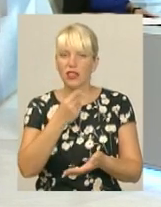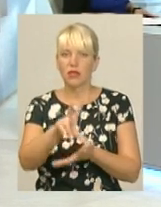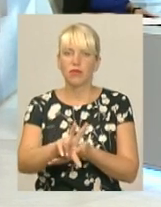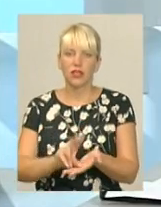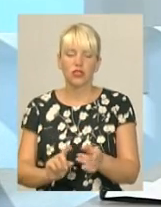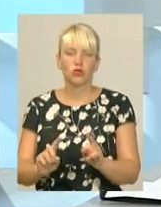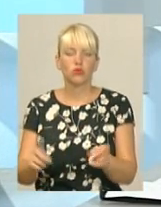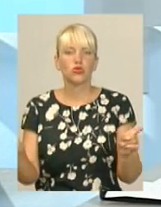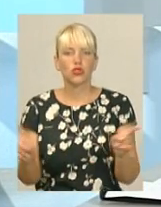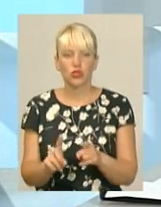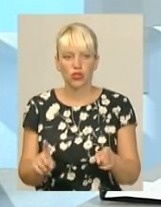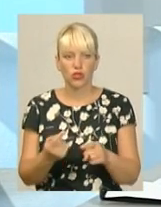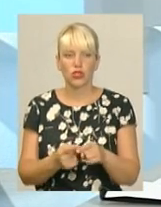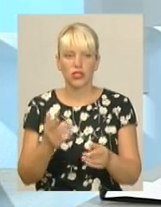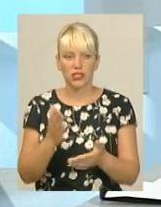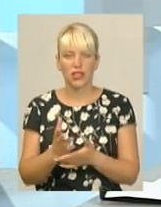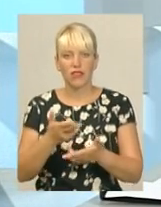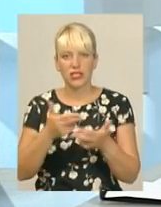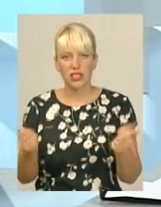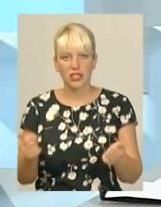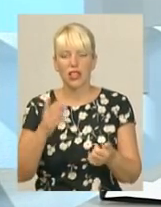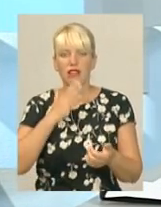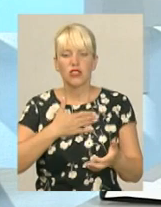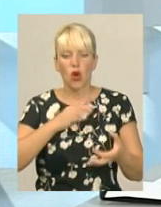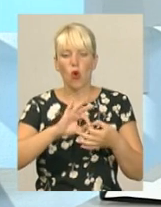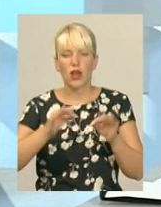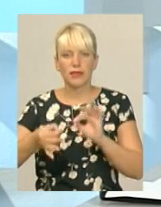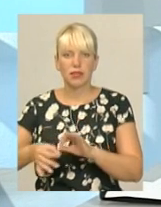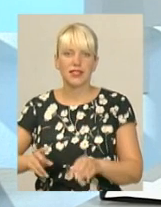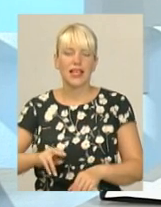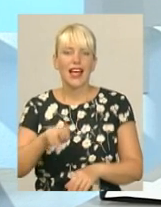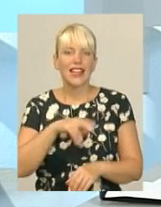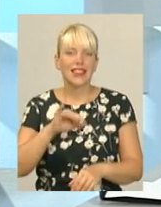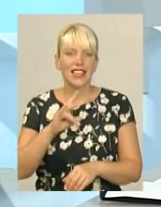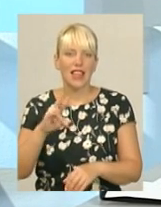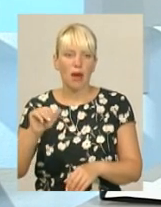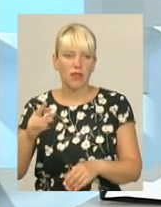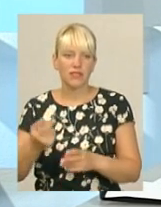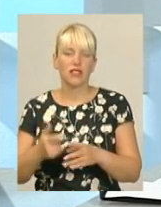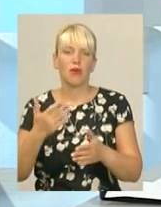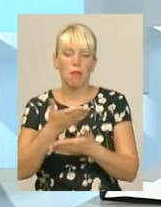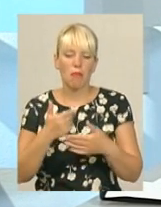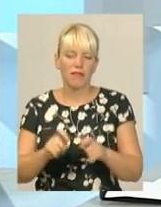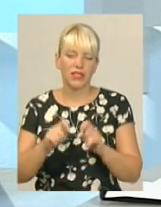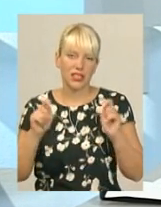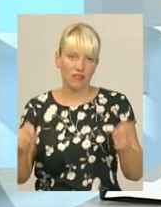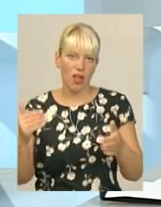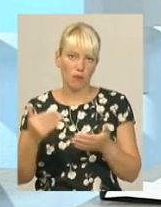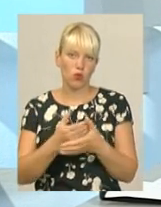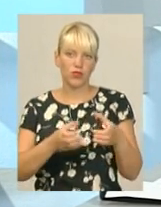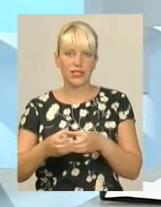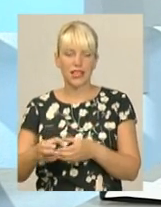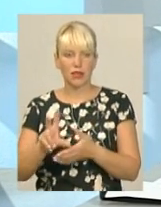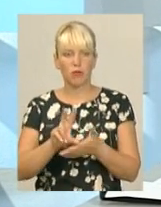що і є визнання наших олімпійців-динамівців, і ми відкриваємо нові секції. Прикладом для цього є